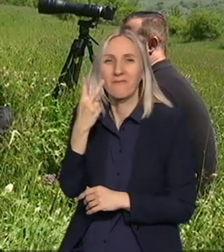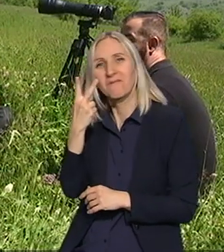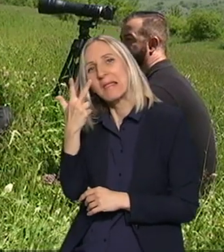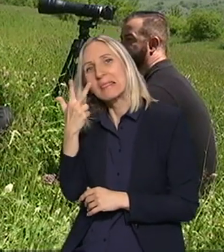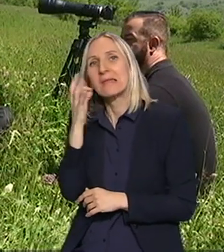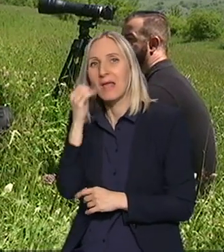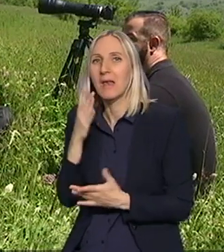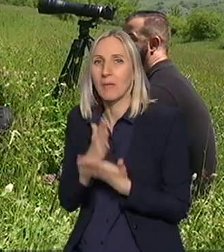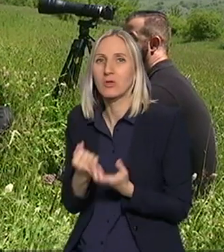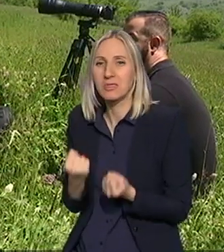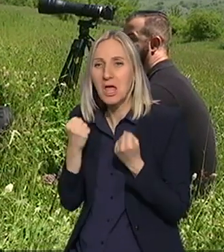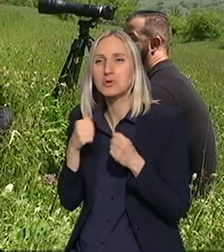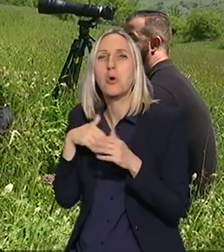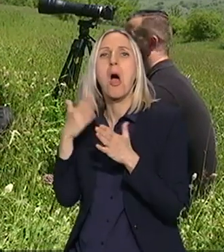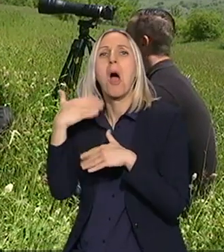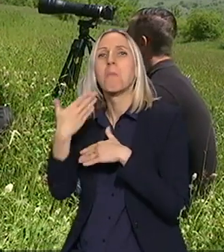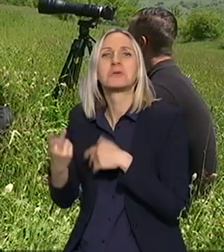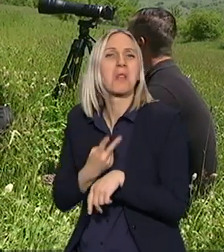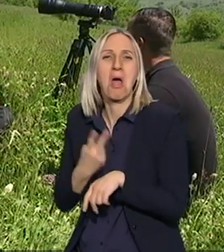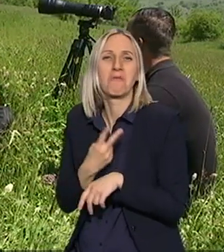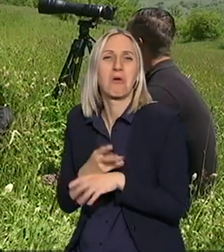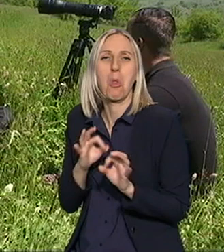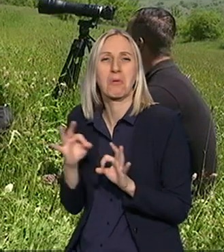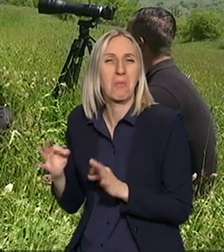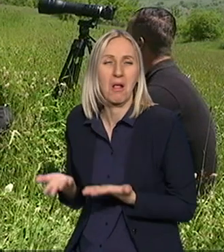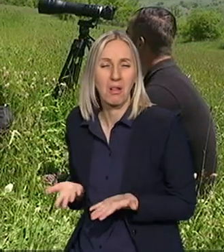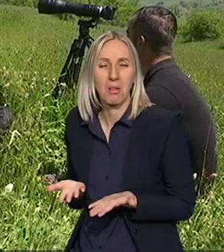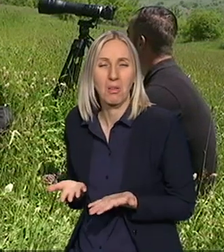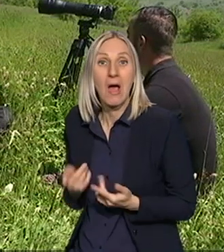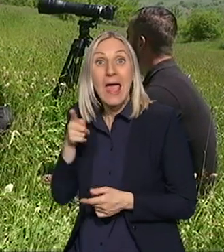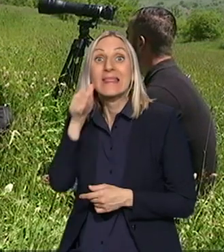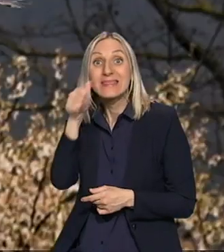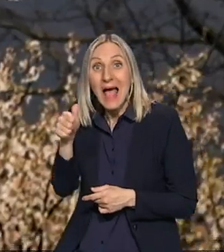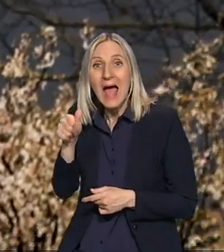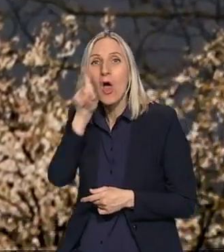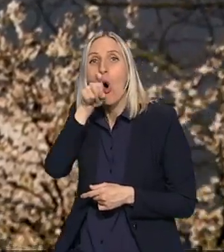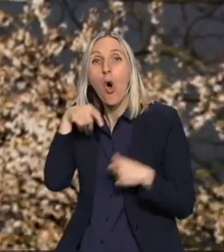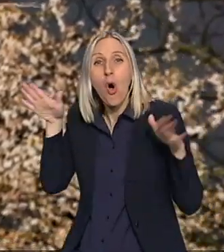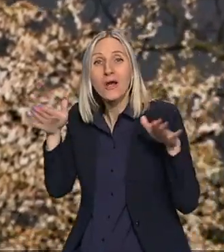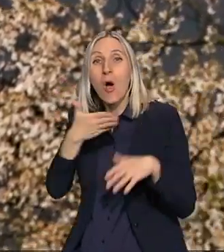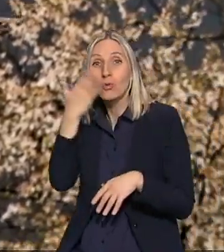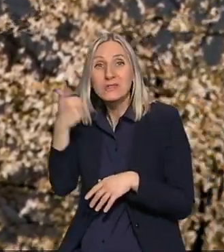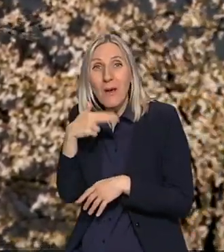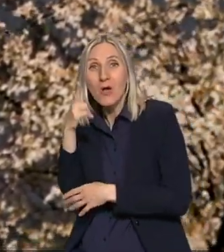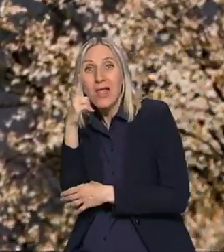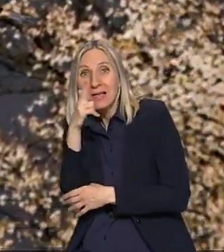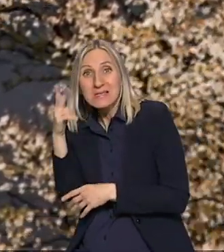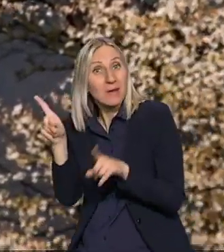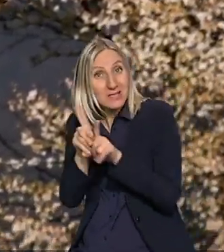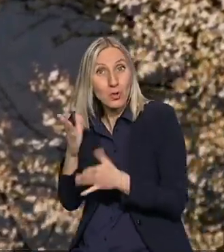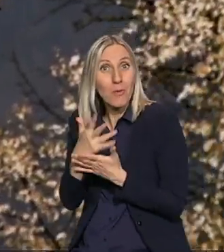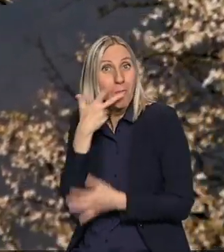malo teški i onda je sve normalno. I taj dan kad sam snimio, znači taj orao, tako sam postio